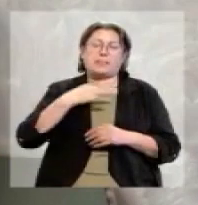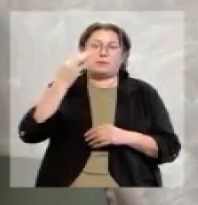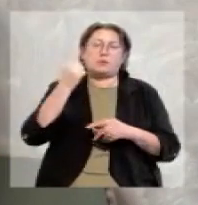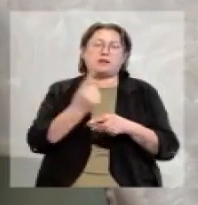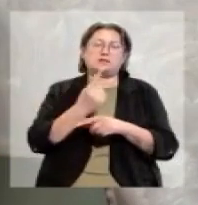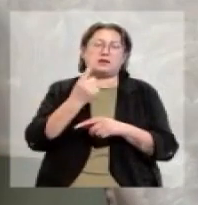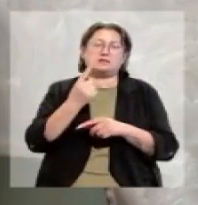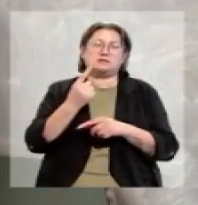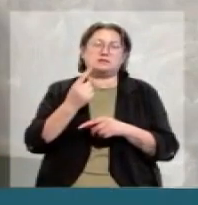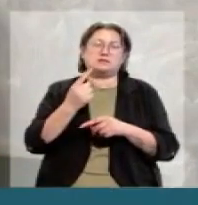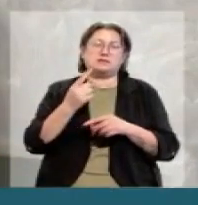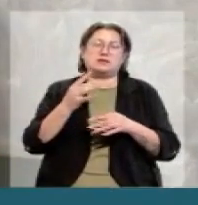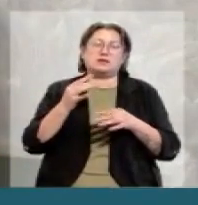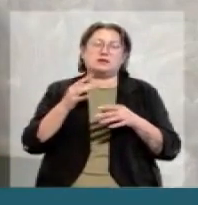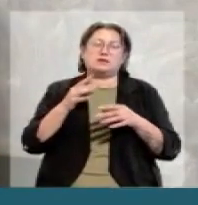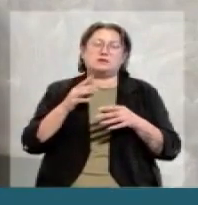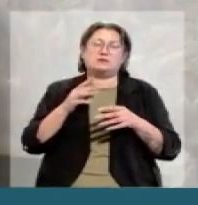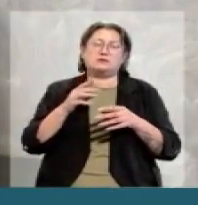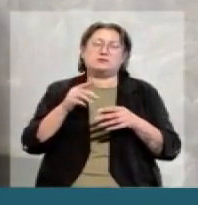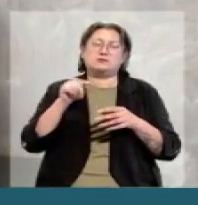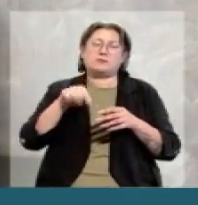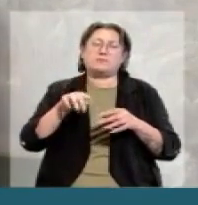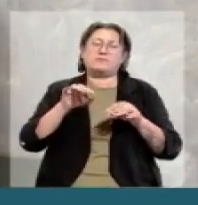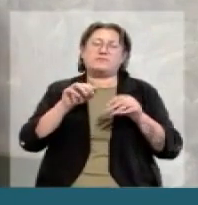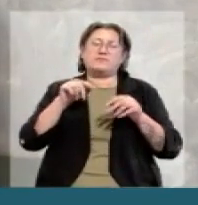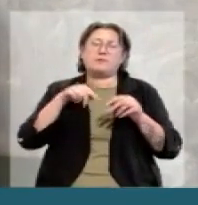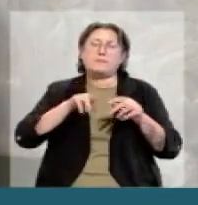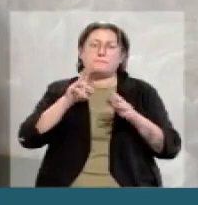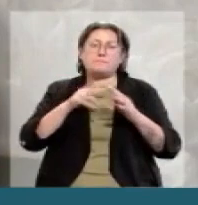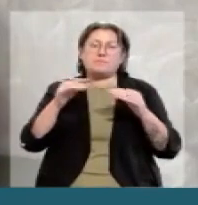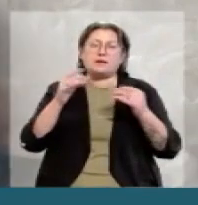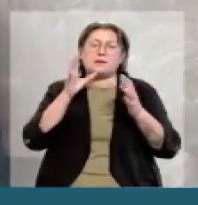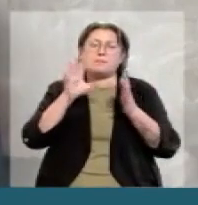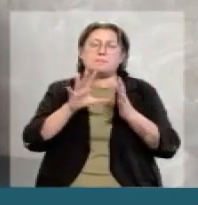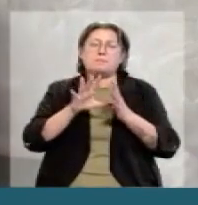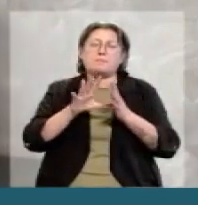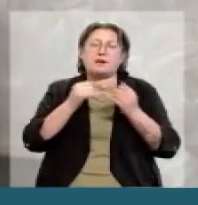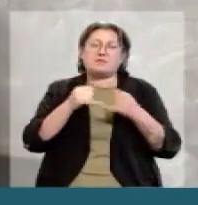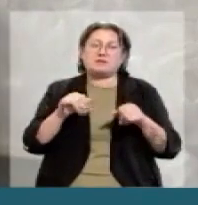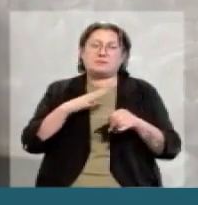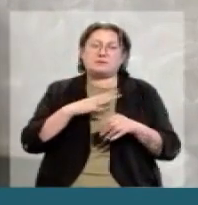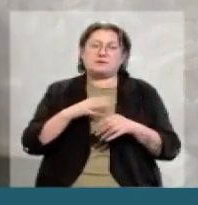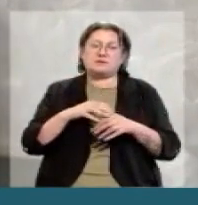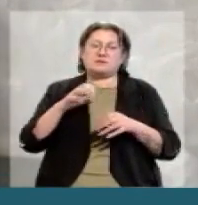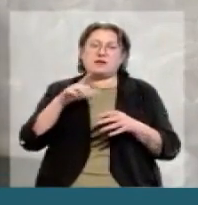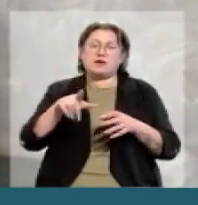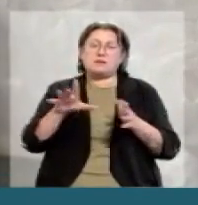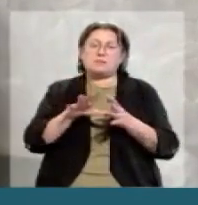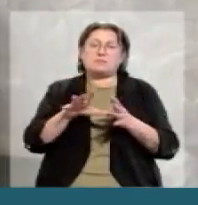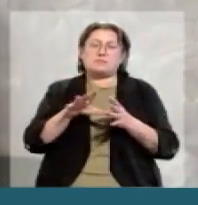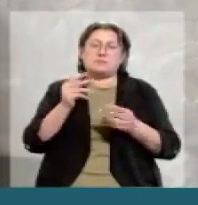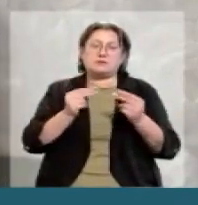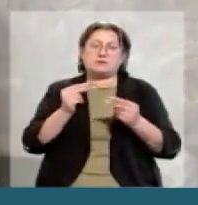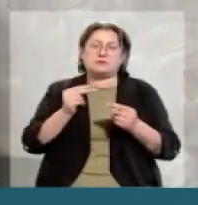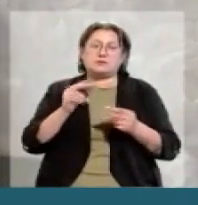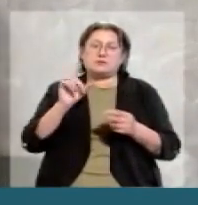раз меня током это ударило, вот там между вагонами провода проходили, чтобы свет, а что-то оголенное было, мы играли, я